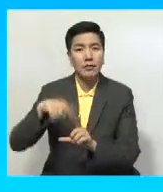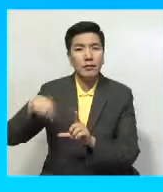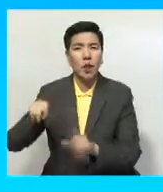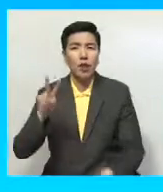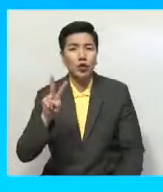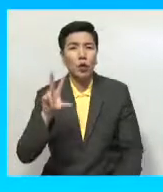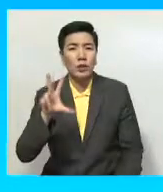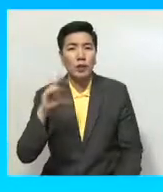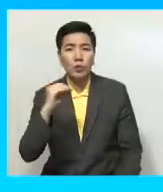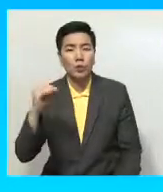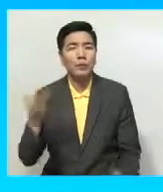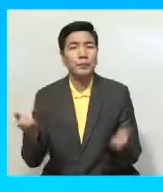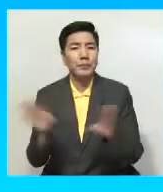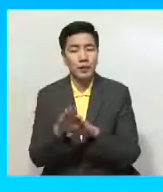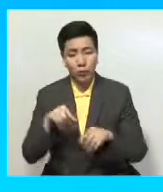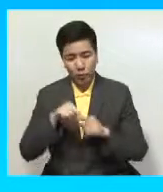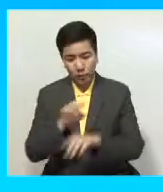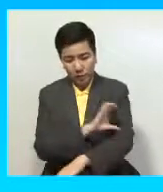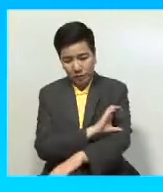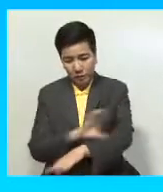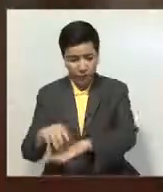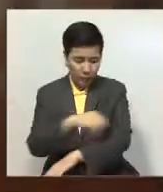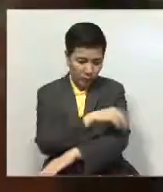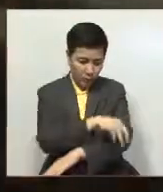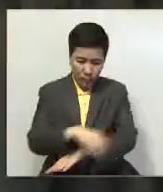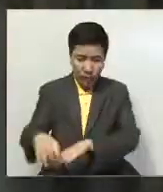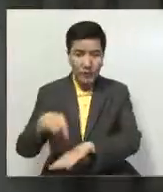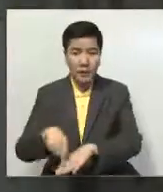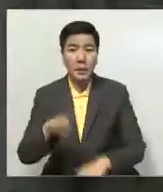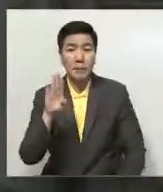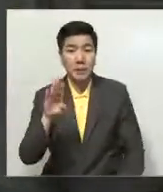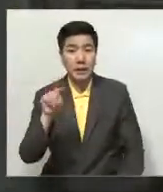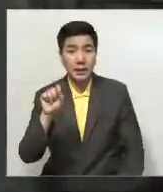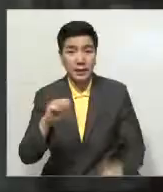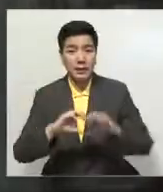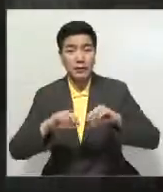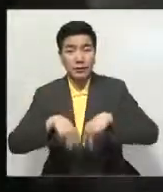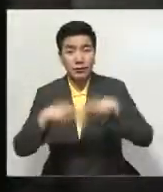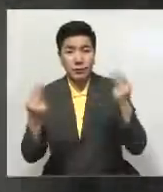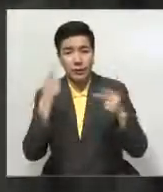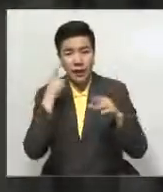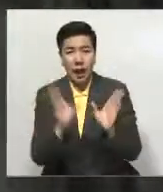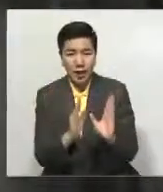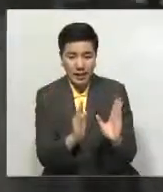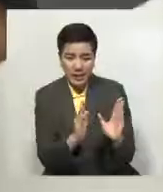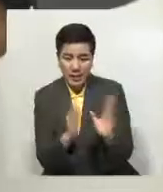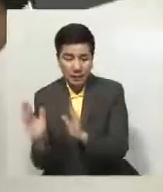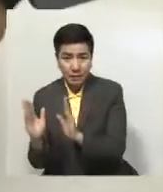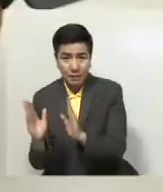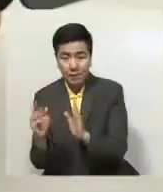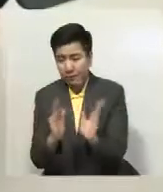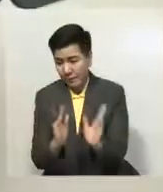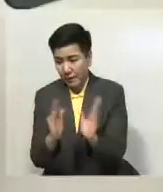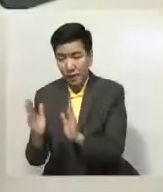ถี่ 2,300 เมกะเฮิรตซ์ตามแนวรถไฟฟ้าประกอบกับการที่ BTS นั้นขยับช่องสัญญาณความถี่ให้ห่างจ